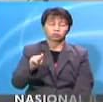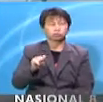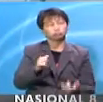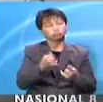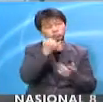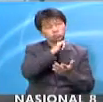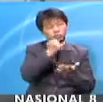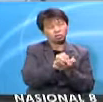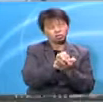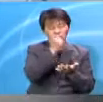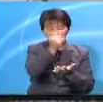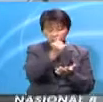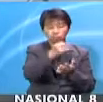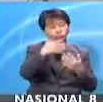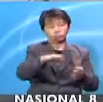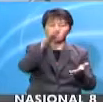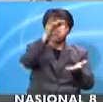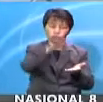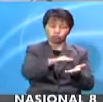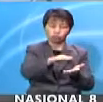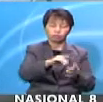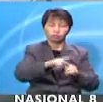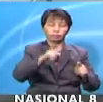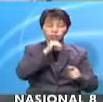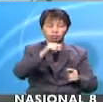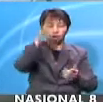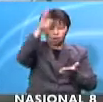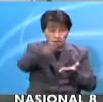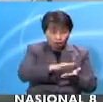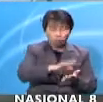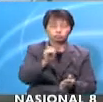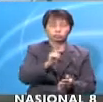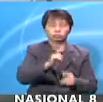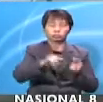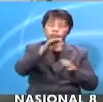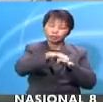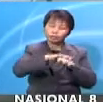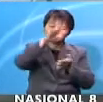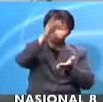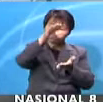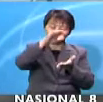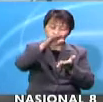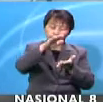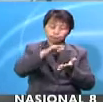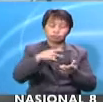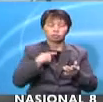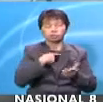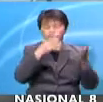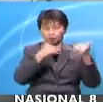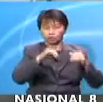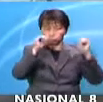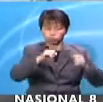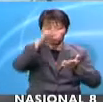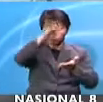menurun Tetapi dia tidak mendadak kita mengharapkan supaya Kalau boleh dia menurun lebih